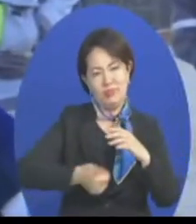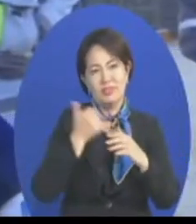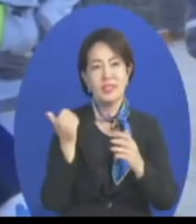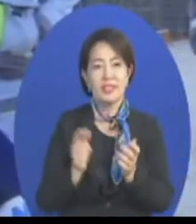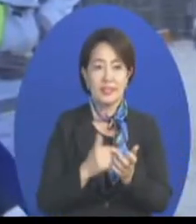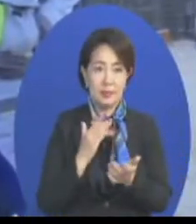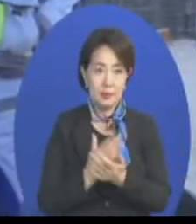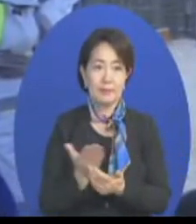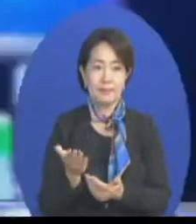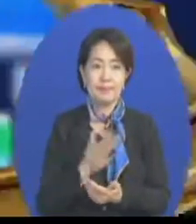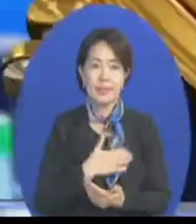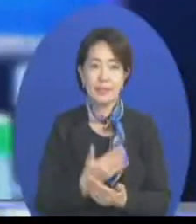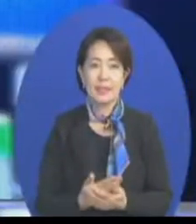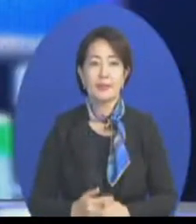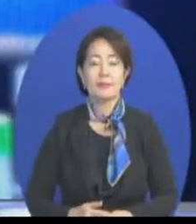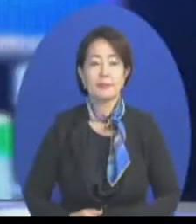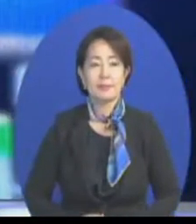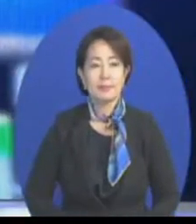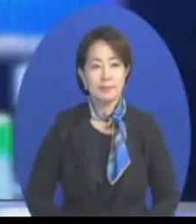байна.